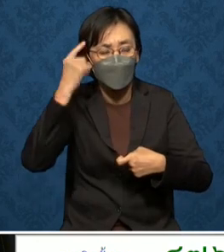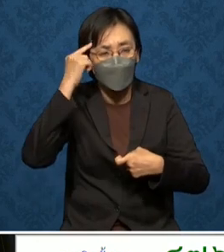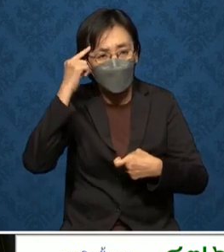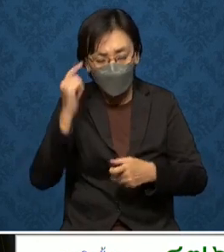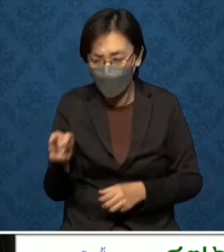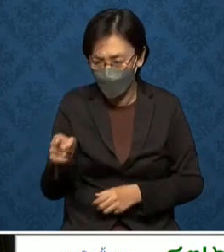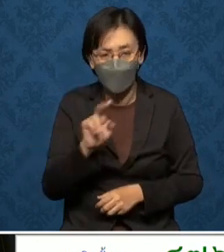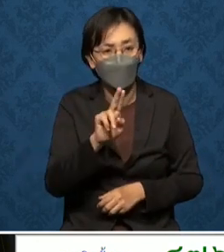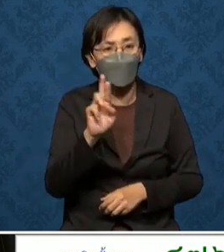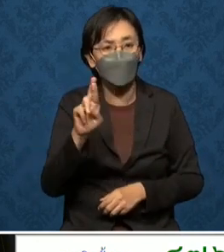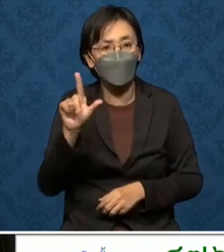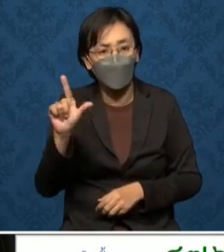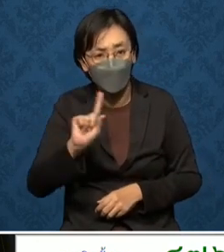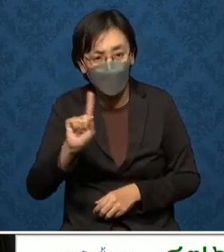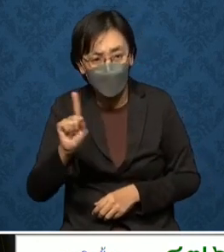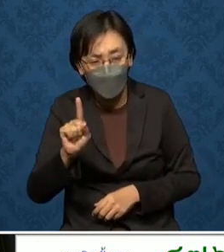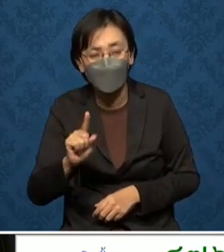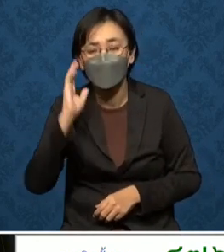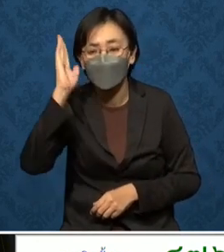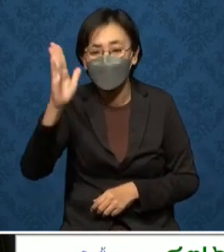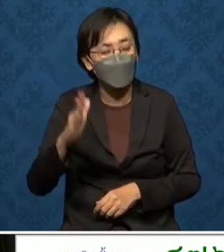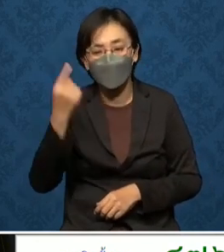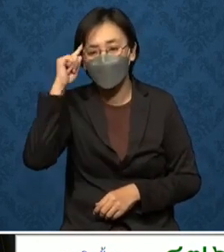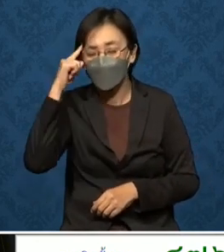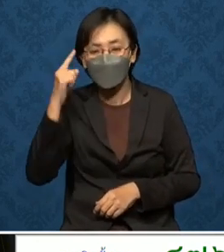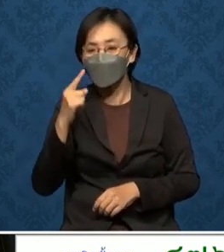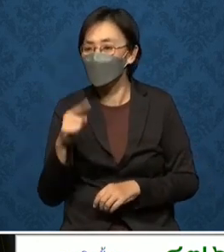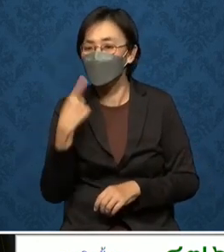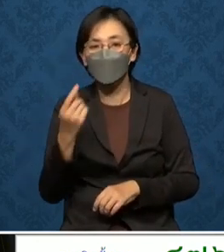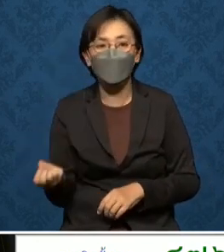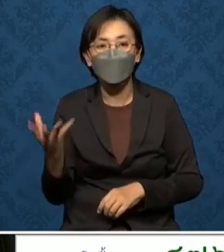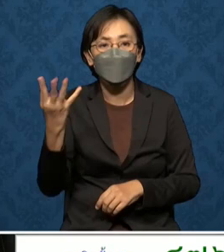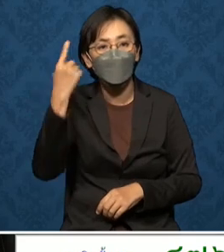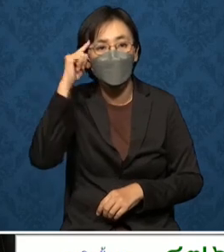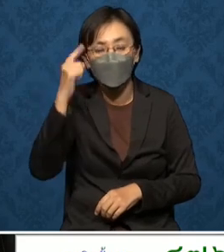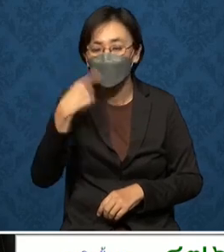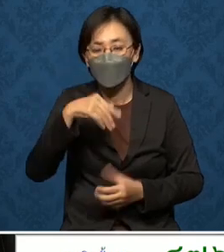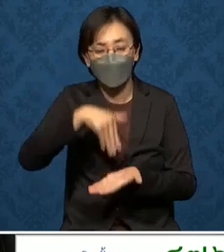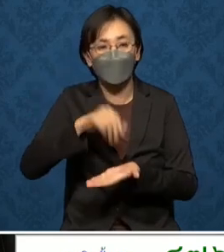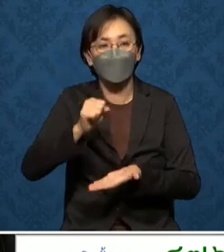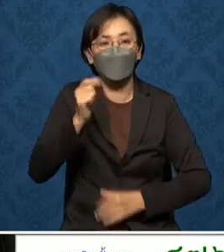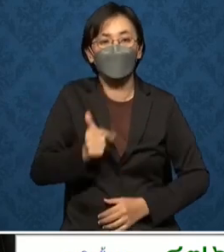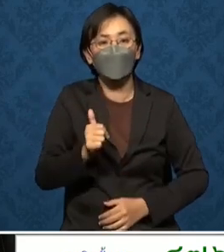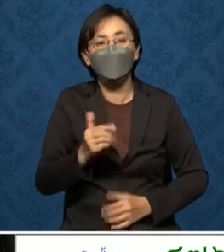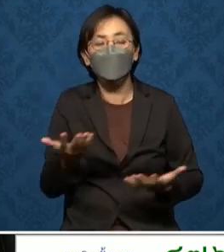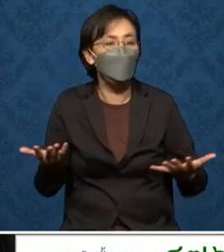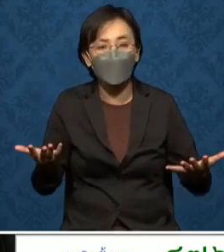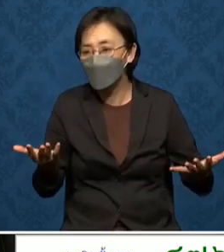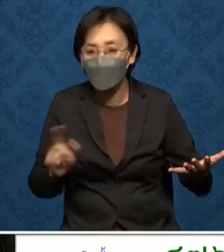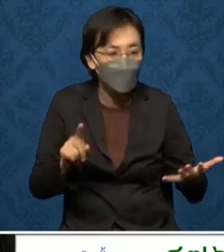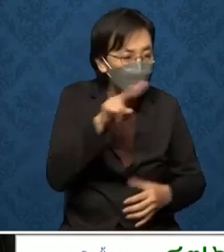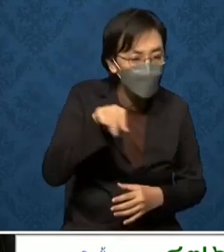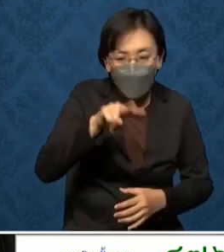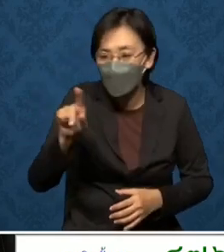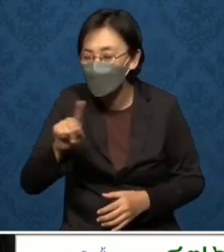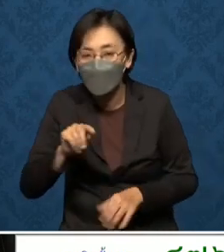บทุกคนเราต้องใ